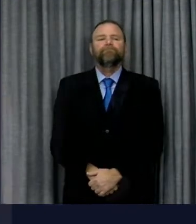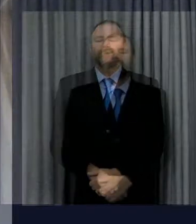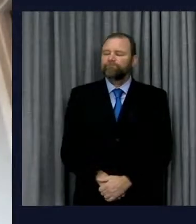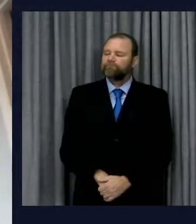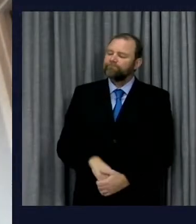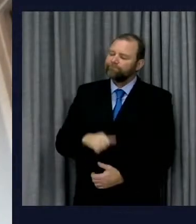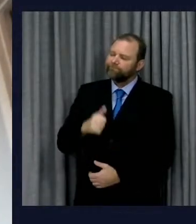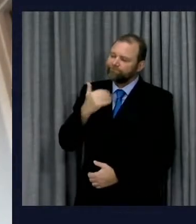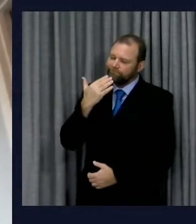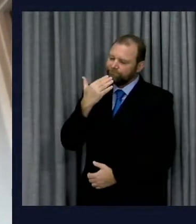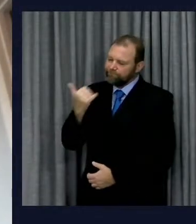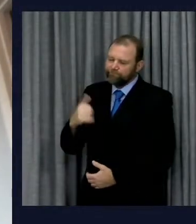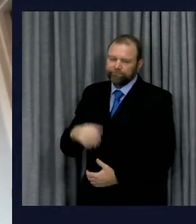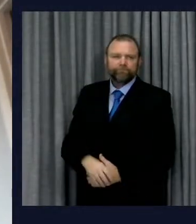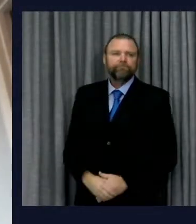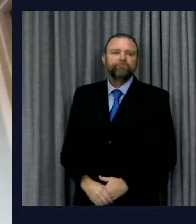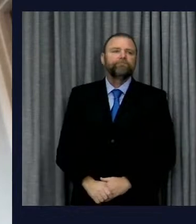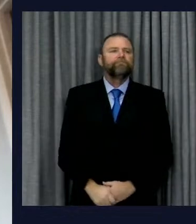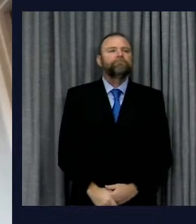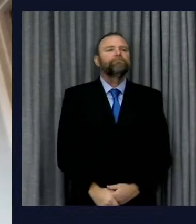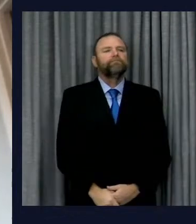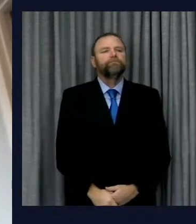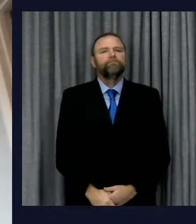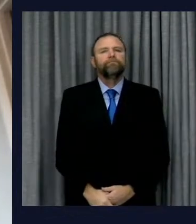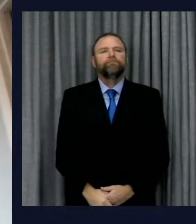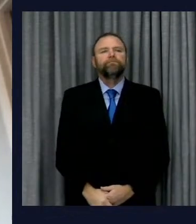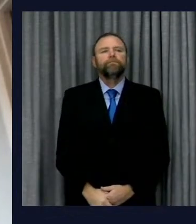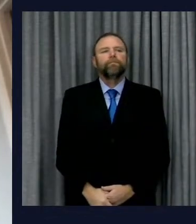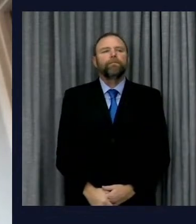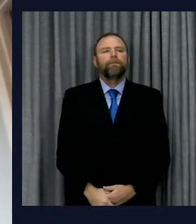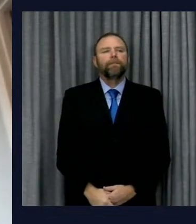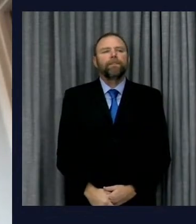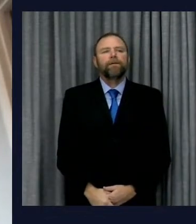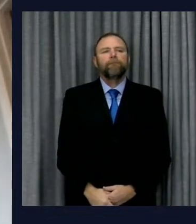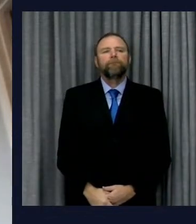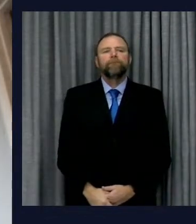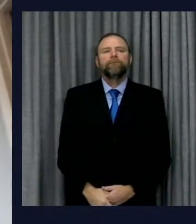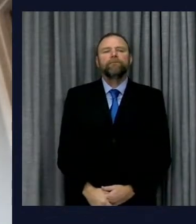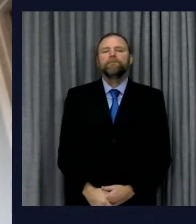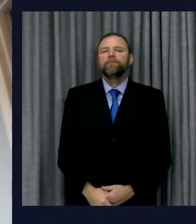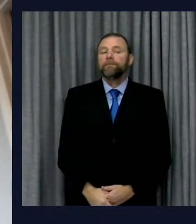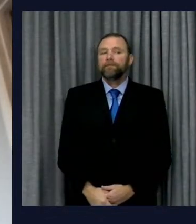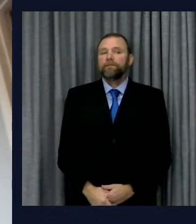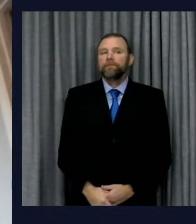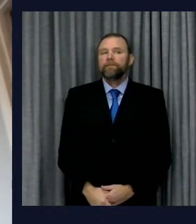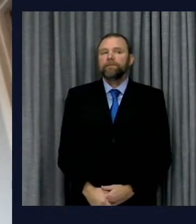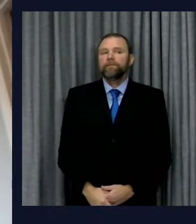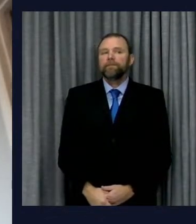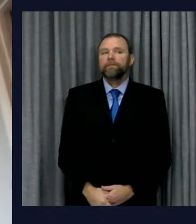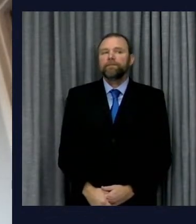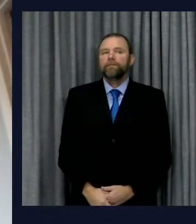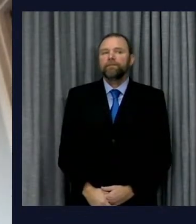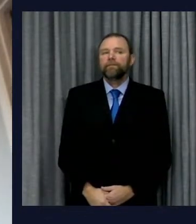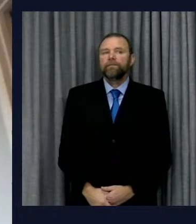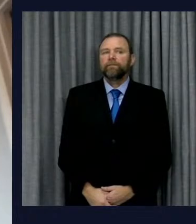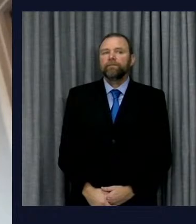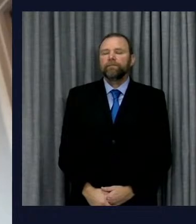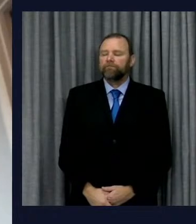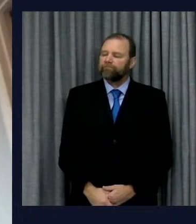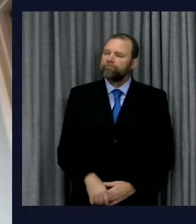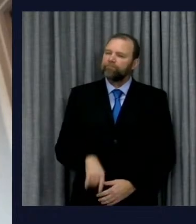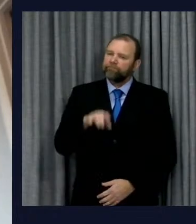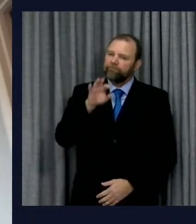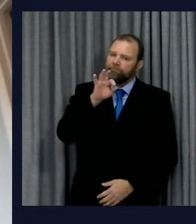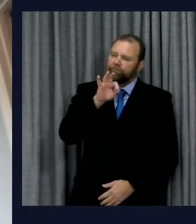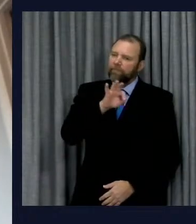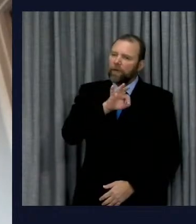Diolch. Ac yn dilyn y newyddion wythnos yma, bod aelod seneddol ceidwadol yn San Steffan wedi croesi'r llawr ac ymuno ar